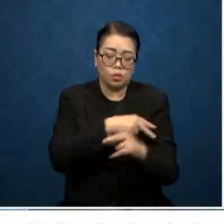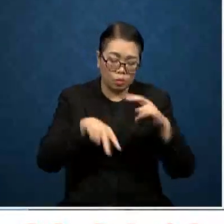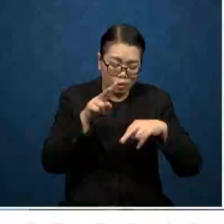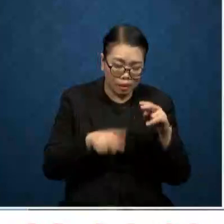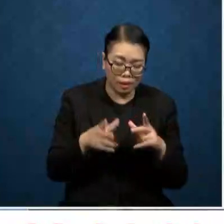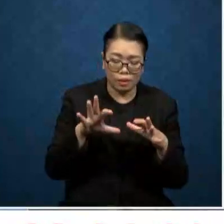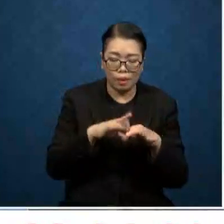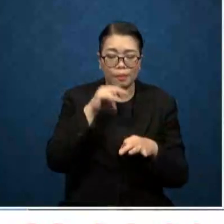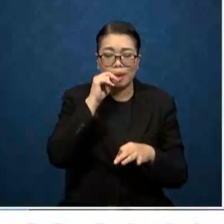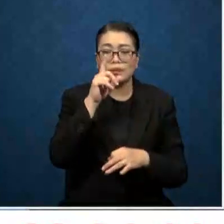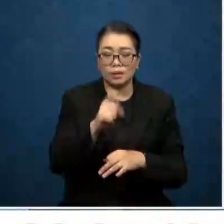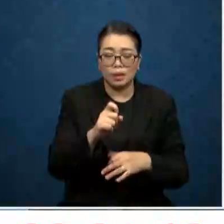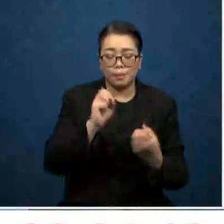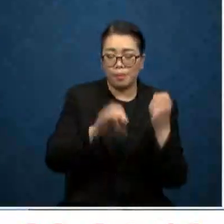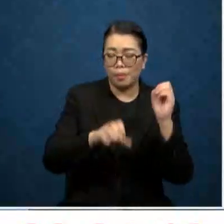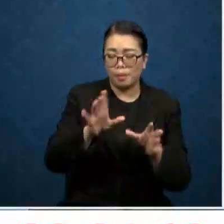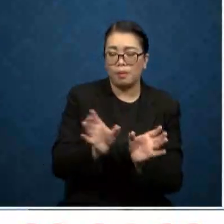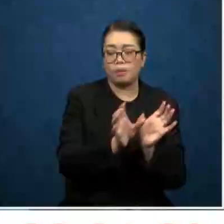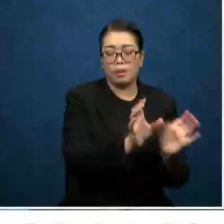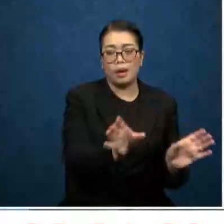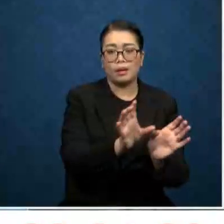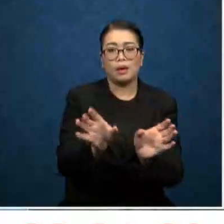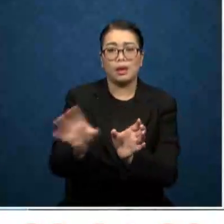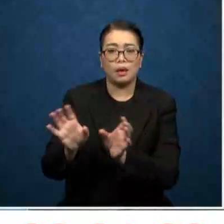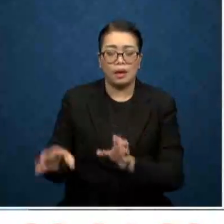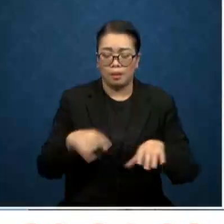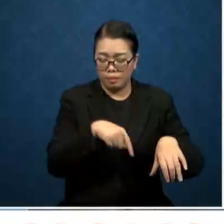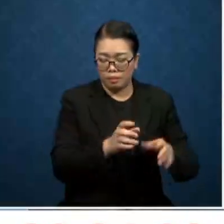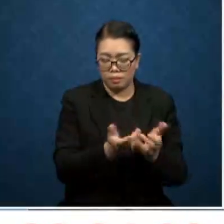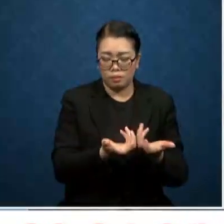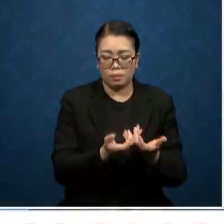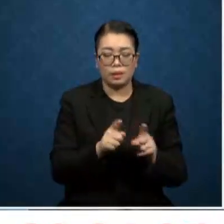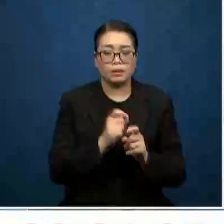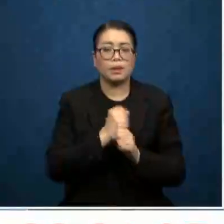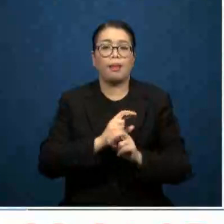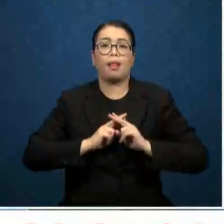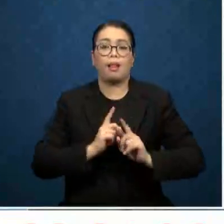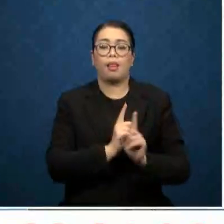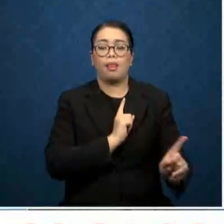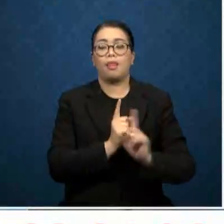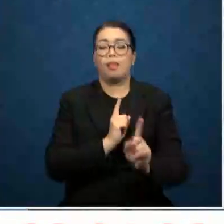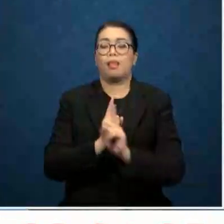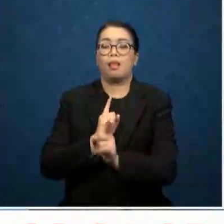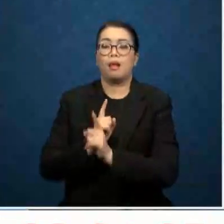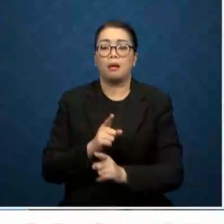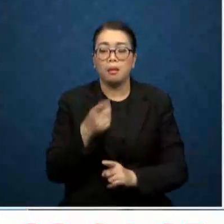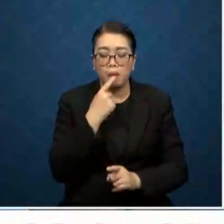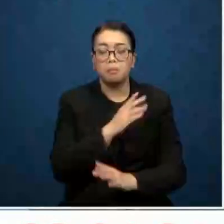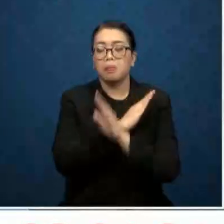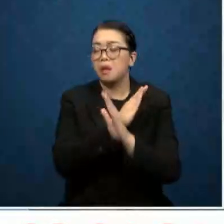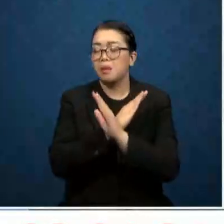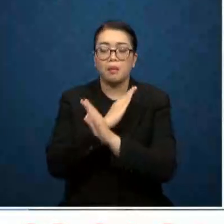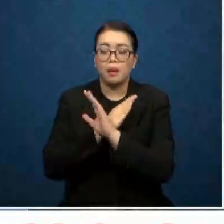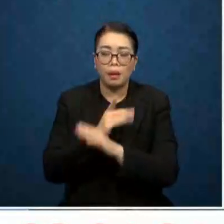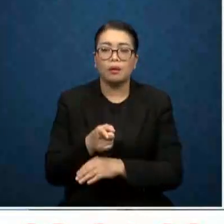แลมันแยกกันเป็นบล็อกๆๆแบบนี้เกือบทุกกระทรวงแล้วมันจะไม่เต็มไปด้วยคำว่าไม่ไม่ไม่ได้อย่าง